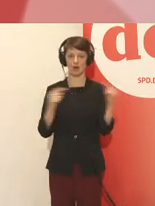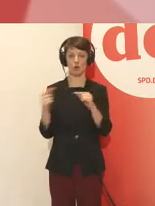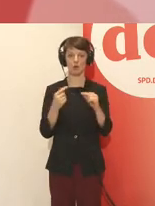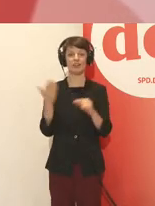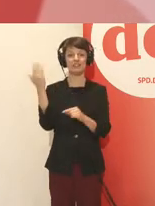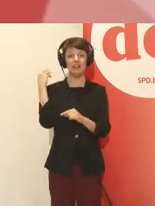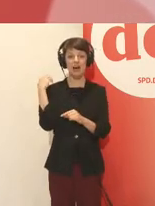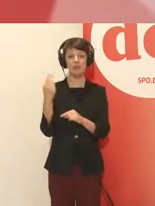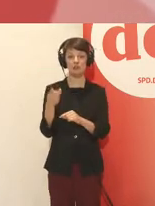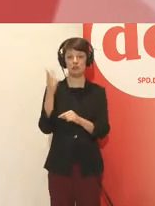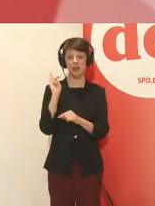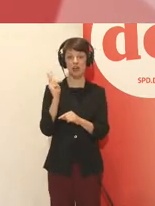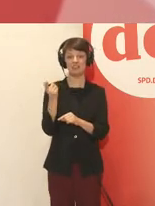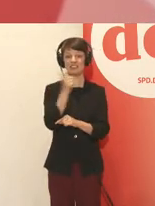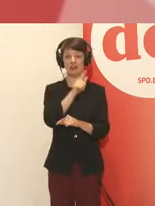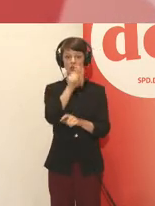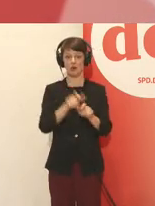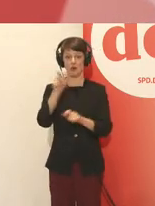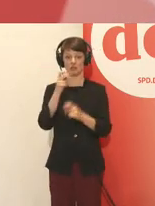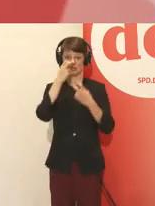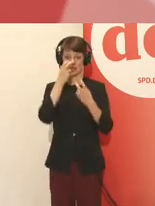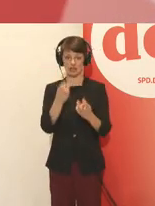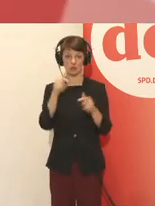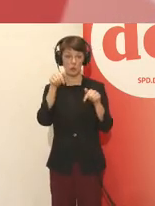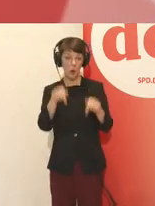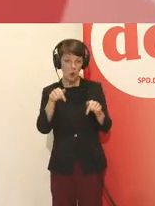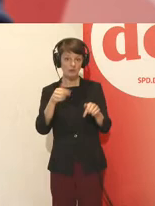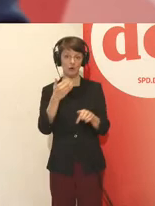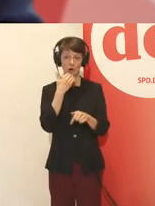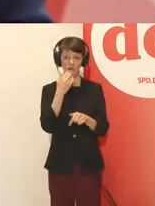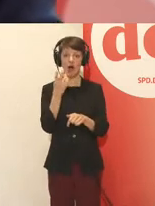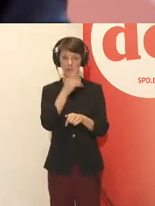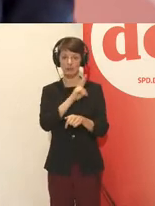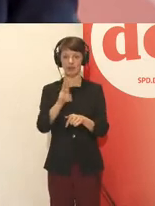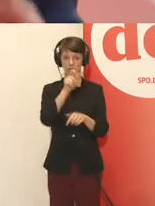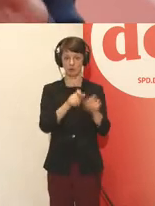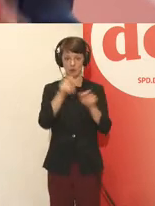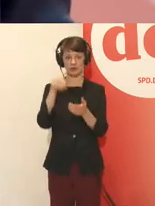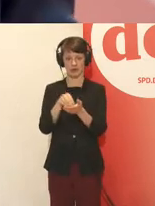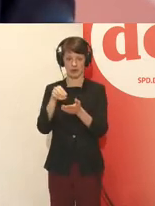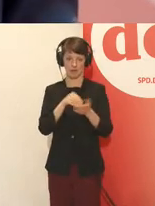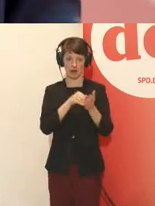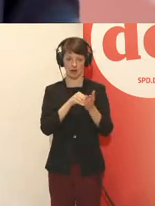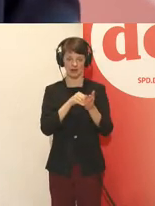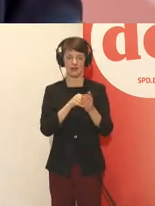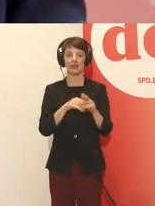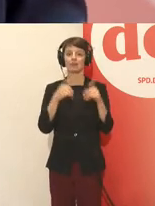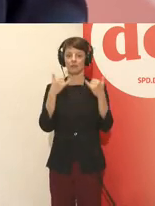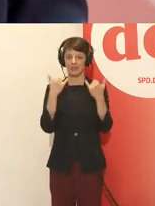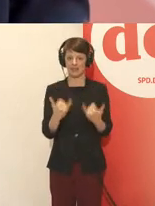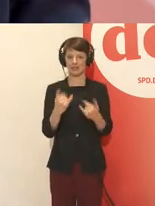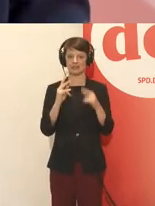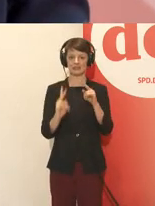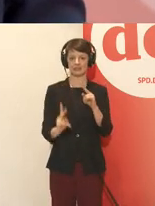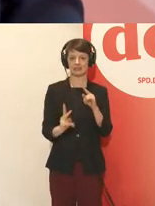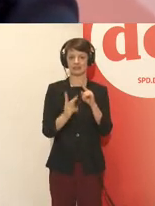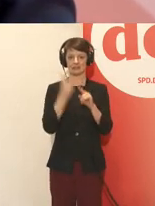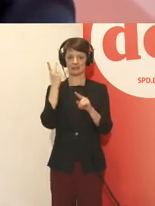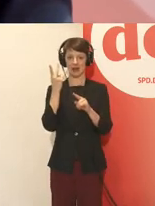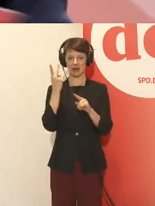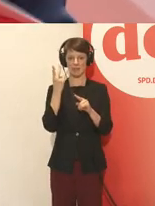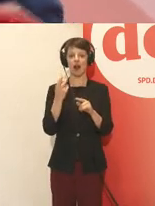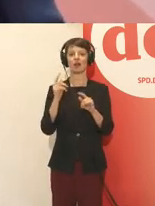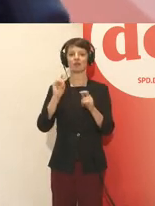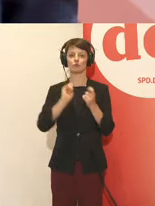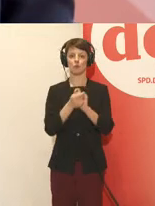2000 leute zu gast und heute hoffe ich dass wir diese zahl auch erreichen können wir gehen jetzt in der zweiten instanz digital